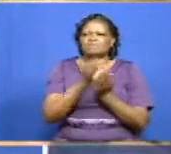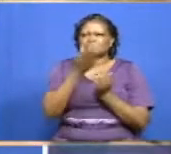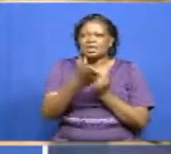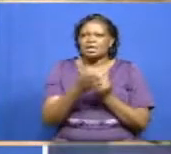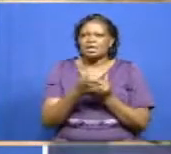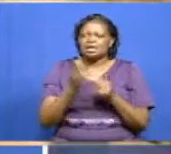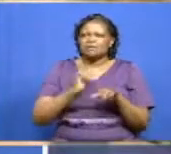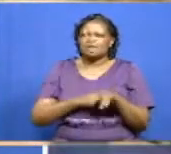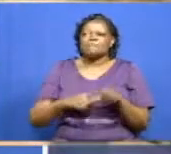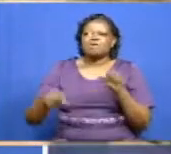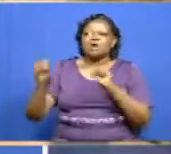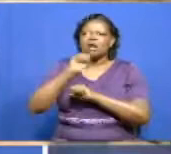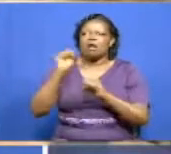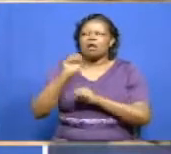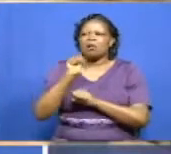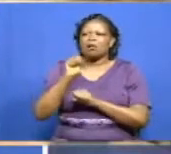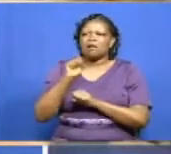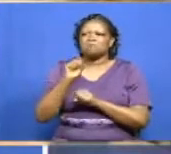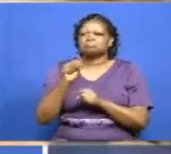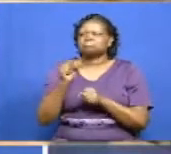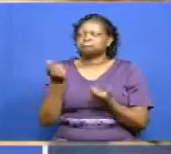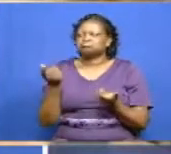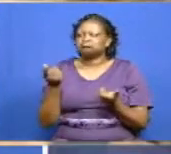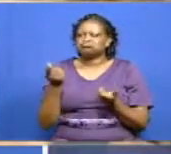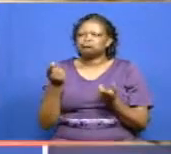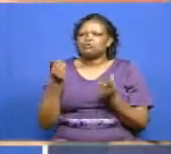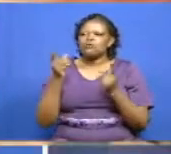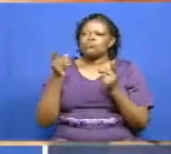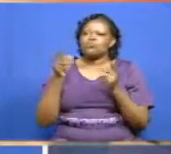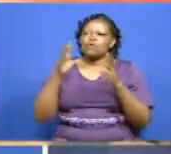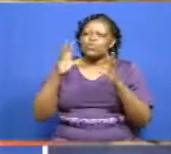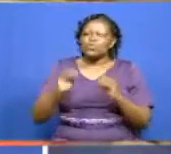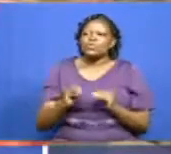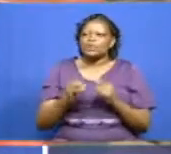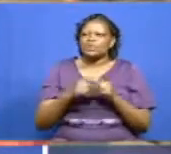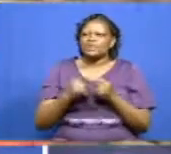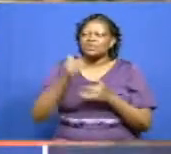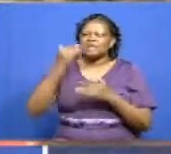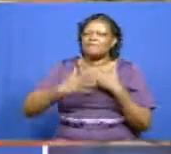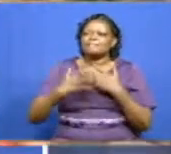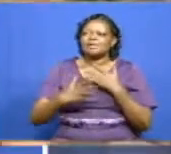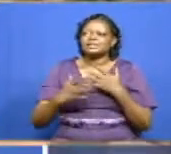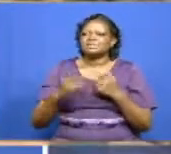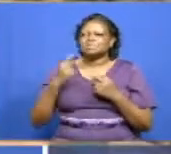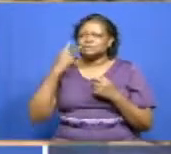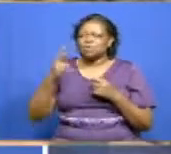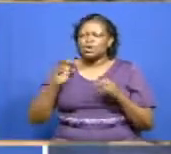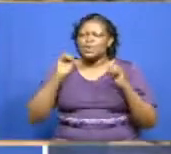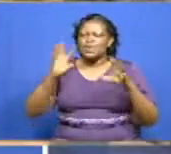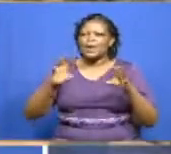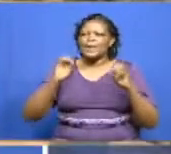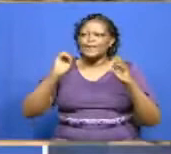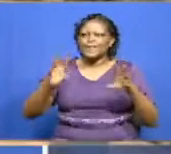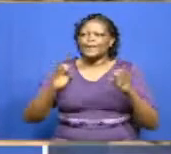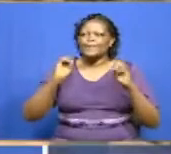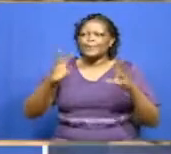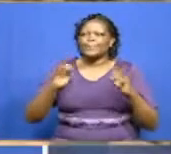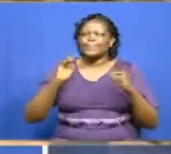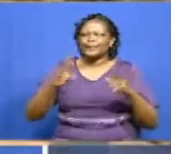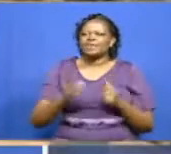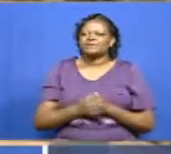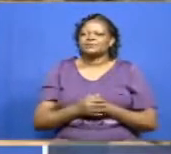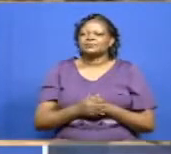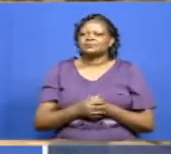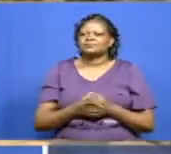Gari kugurumishwa. Ila igurumisha inazima. Sasa hawa neighbors wakaanza kuona ni hazard zinapiga. Gari